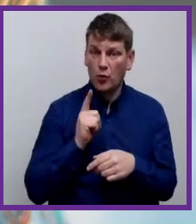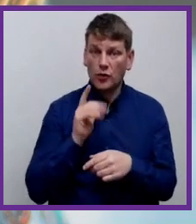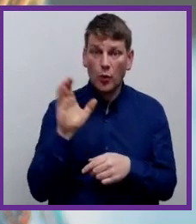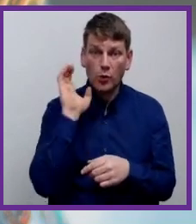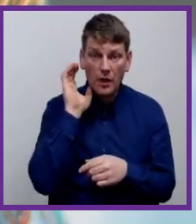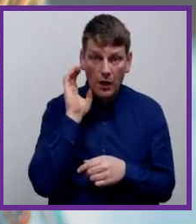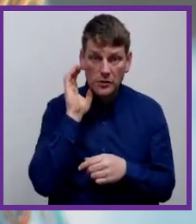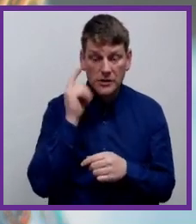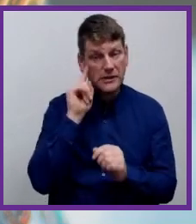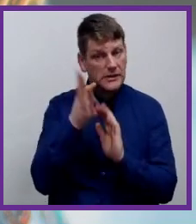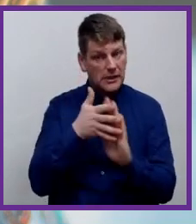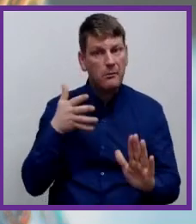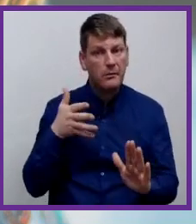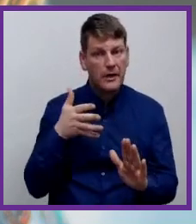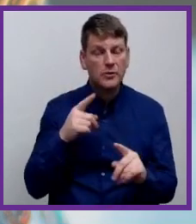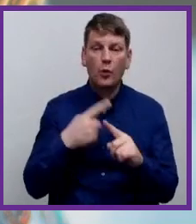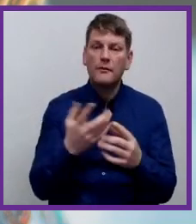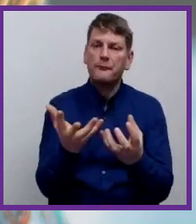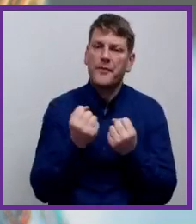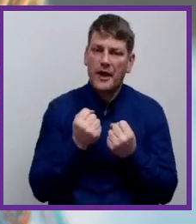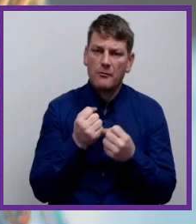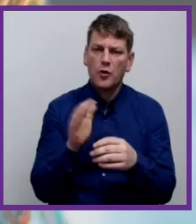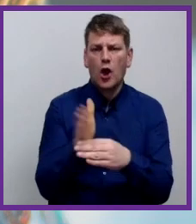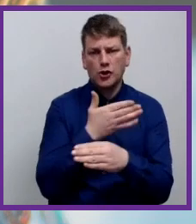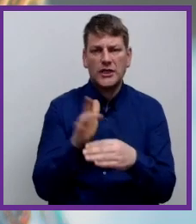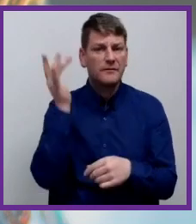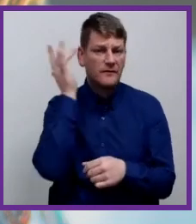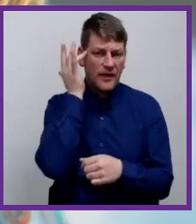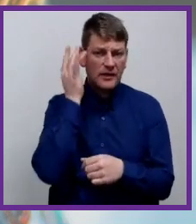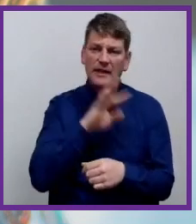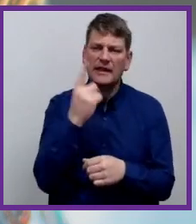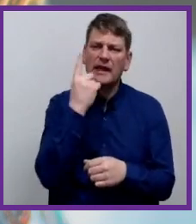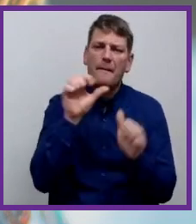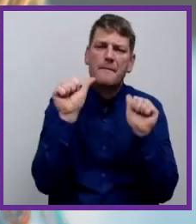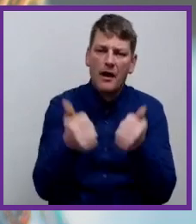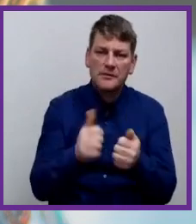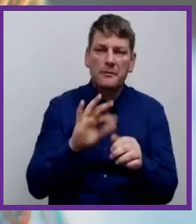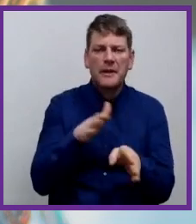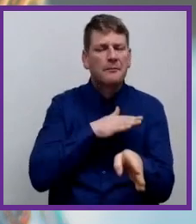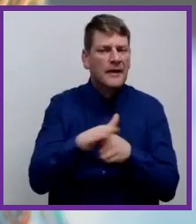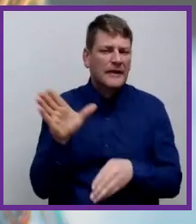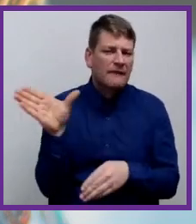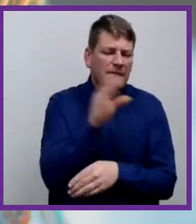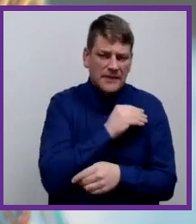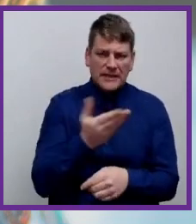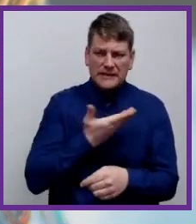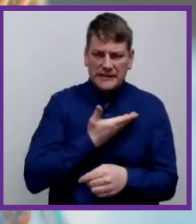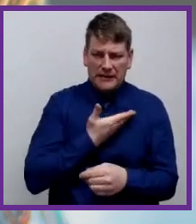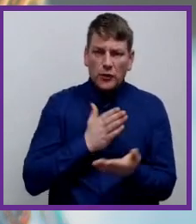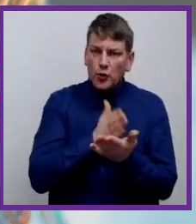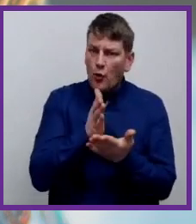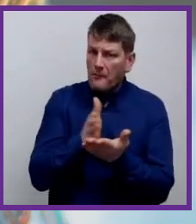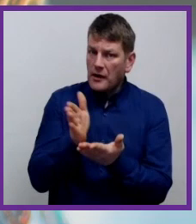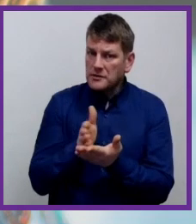uzklausīt, saprast un pieņemt atšķirīgus viedokļus ne tikai mākslas, bet pilnīgi visās dzīves jomās. Lai